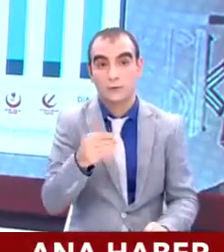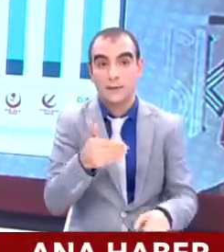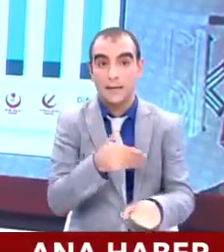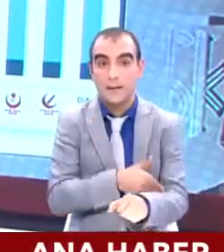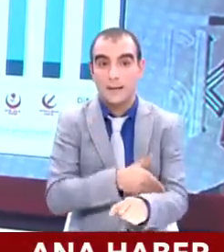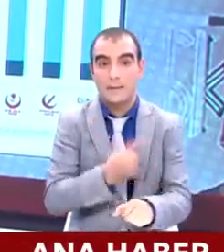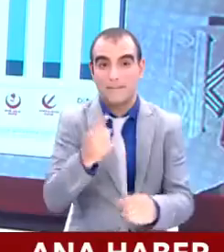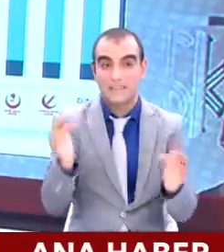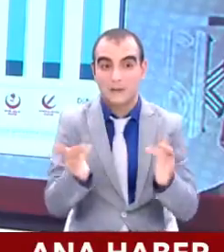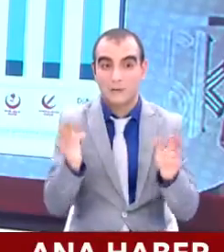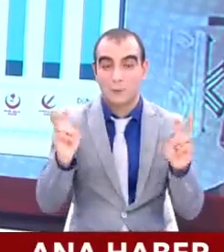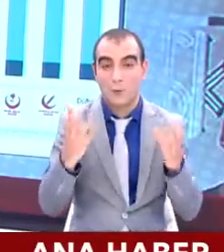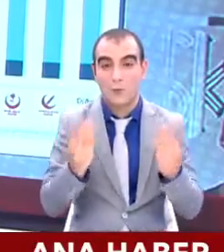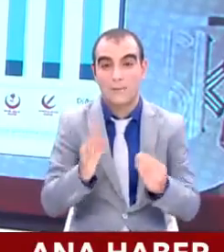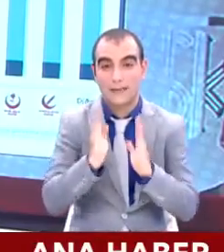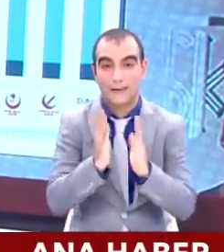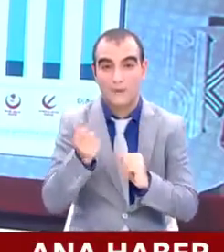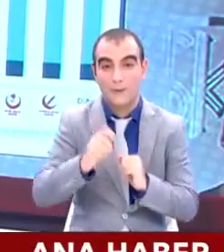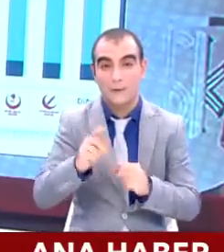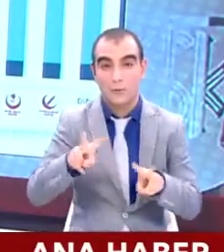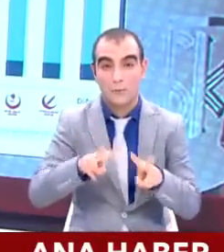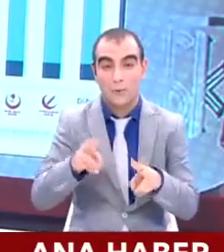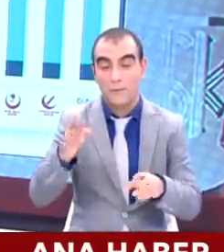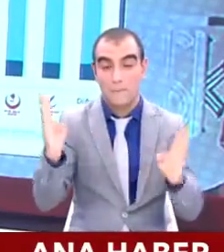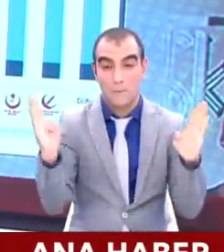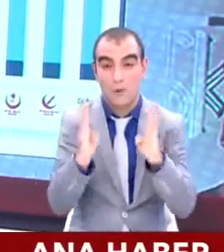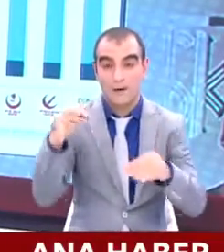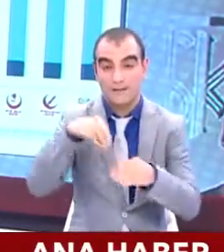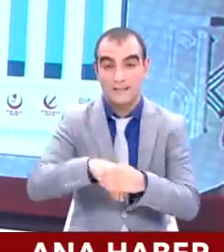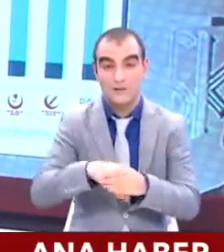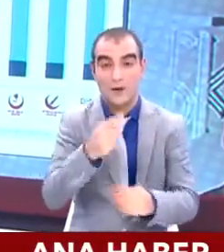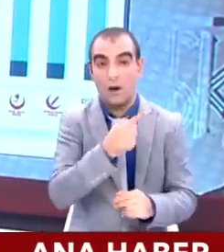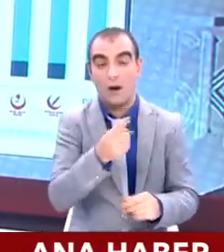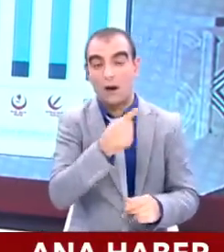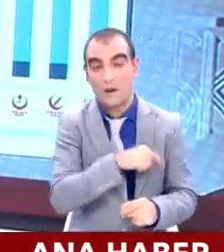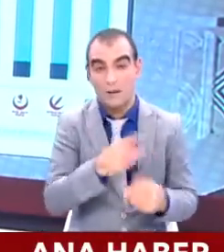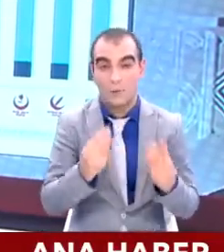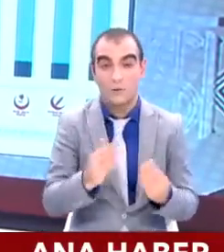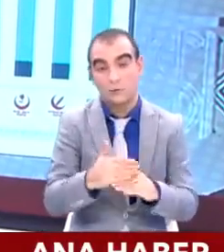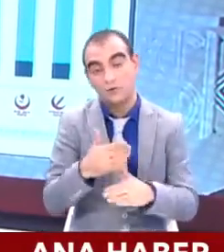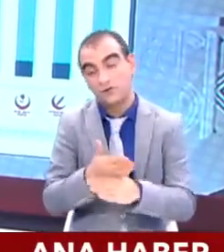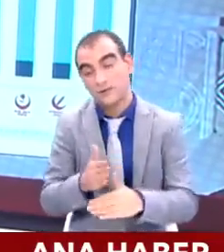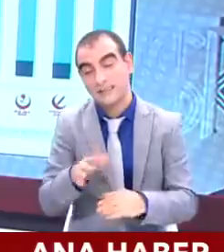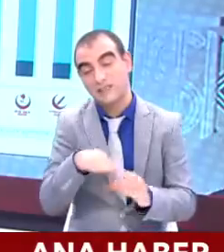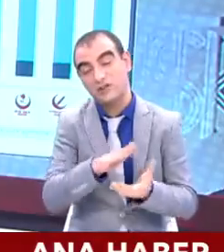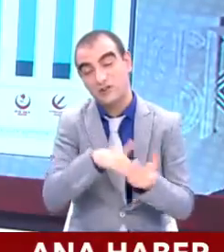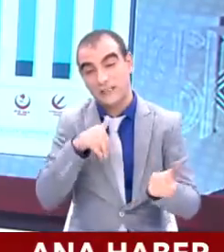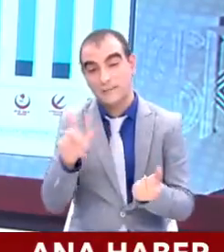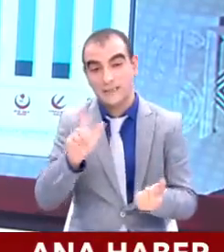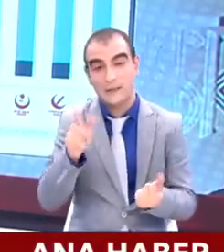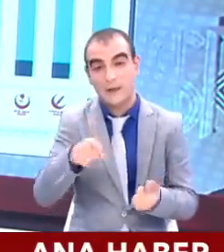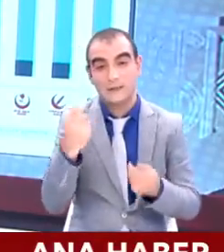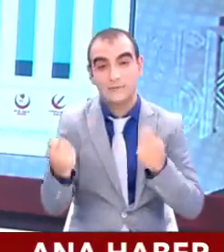meselesi de bir tartışma konusu olmaya devam ediyor muhalefet içinde Niye efendim aday oluyor niye çekilmiyor çekilmesi lazım falan diye hatta